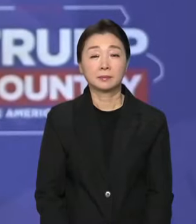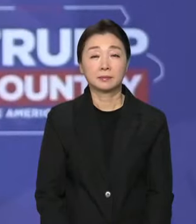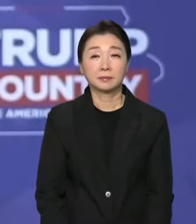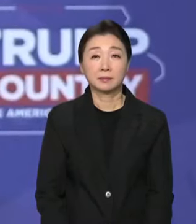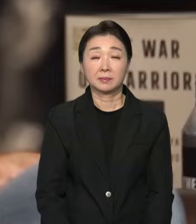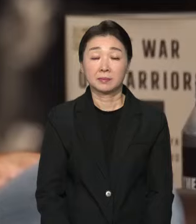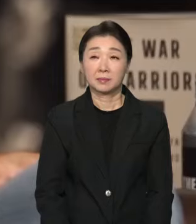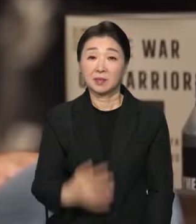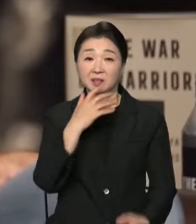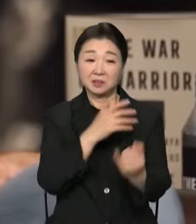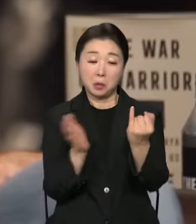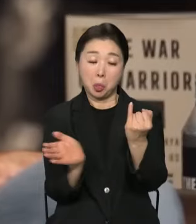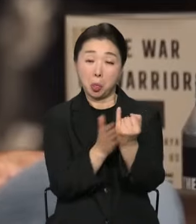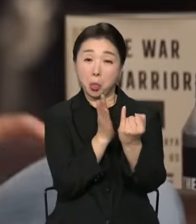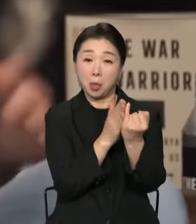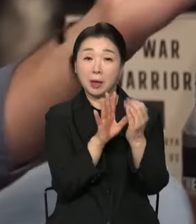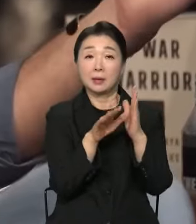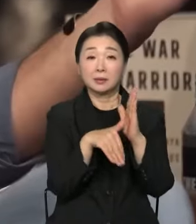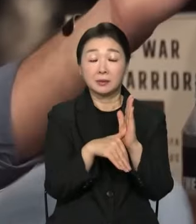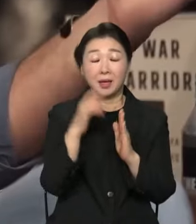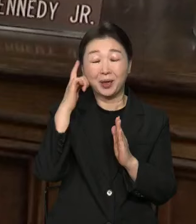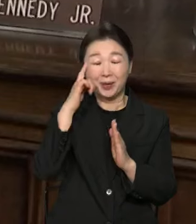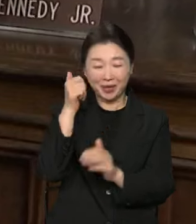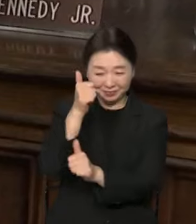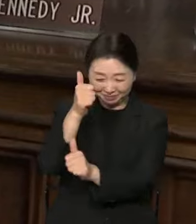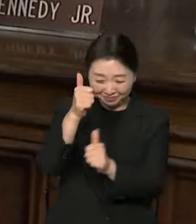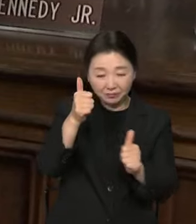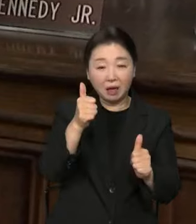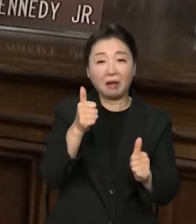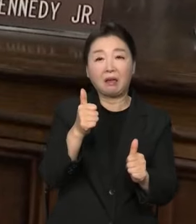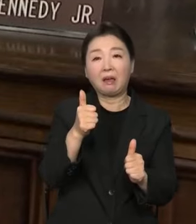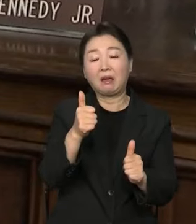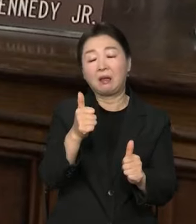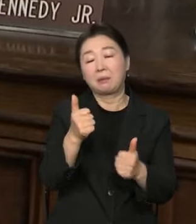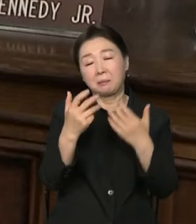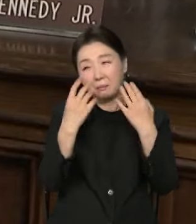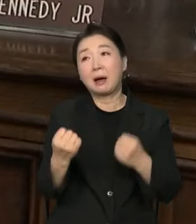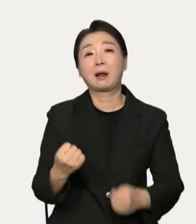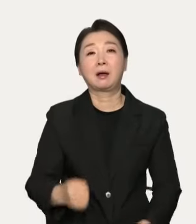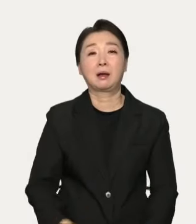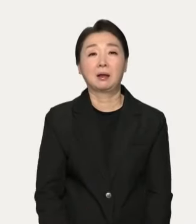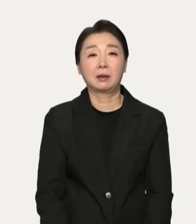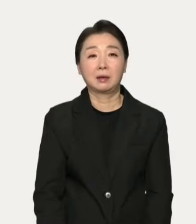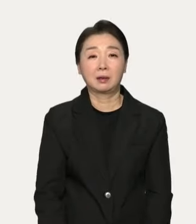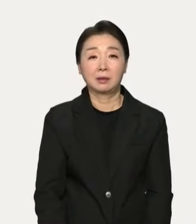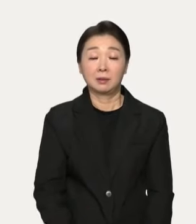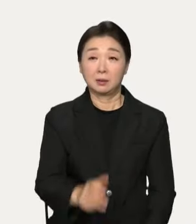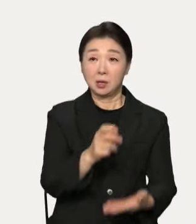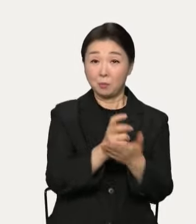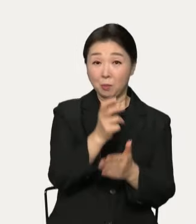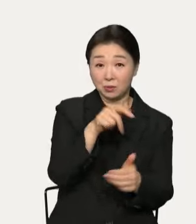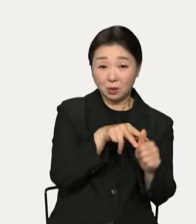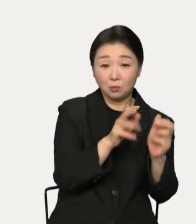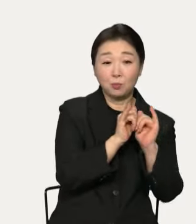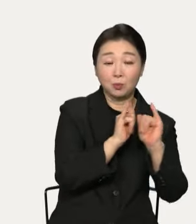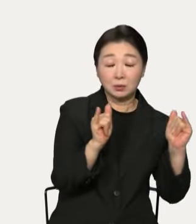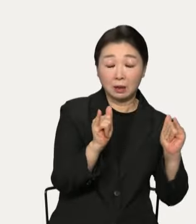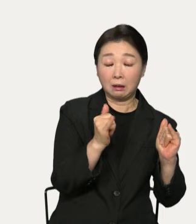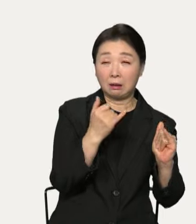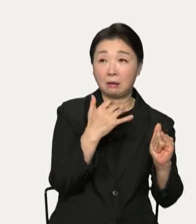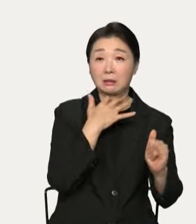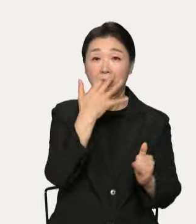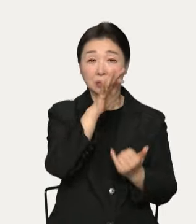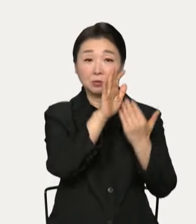성비위 의혹은 트럼프 2기 내각 후보자들의 흔한 꼬리표가 되고 있습니다. 맥게이츠 법무부 장관 후보자는 미성년자를